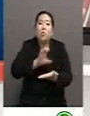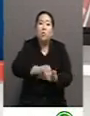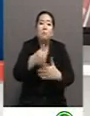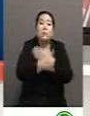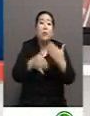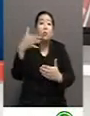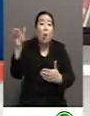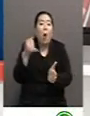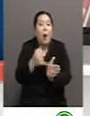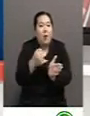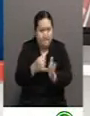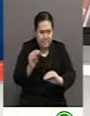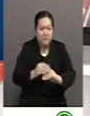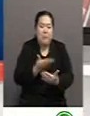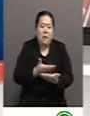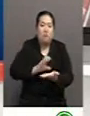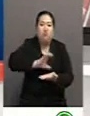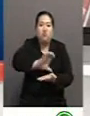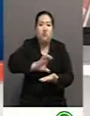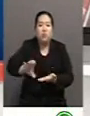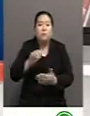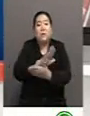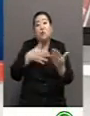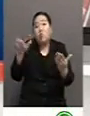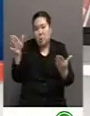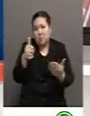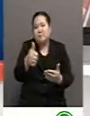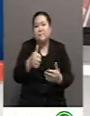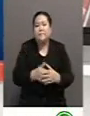พื่อจะให้มีการนำเงินไปลงทุนในต่างประเทศมากขึ้นนั่นเองค่ะอย่างไรก็ตามตรงนี้เป็นทิศทางที่น่าจับตามอง